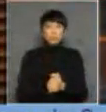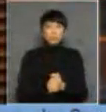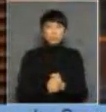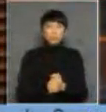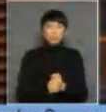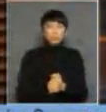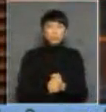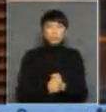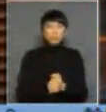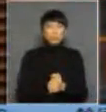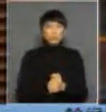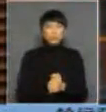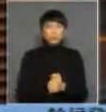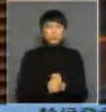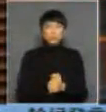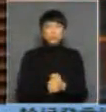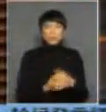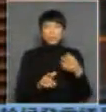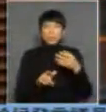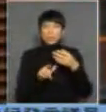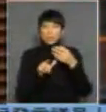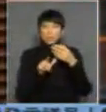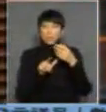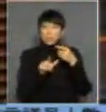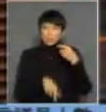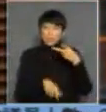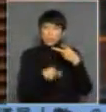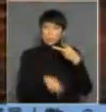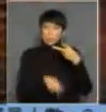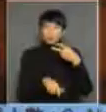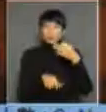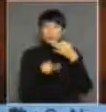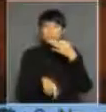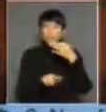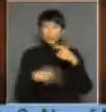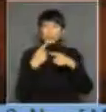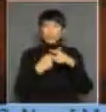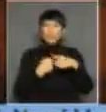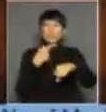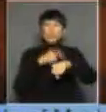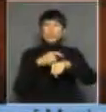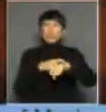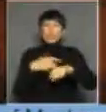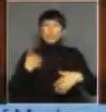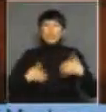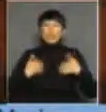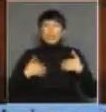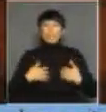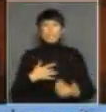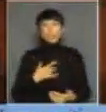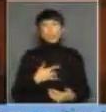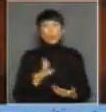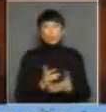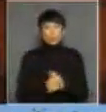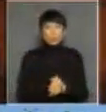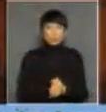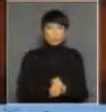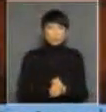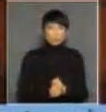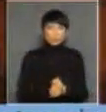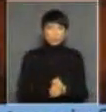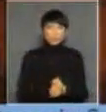二月到三月都是相距一个月而已，有很多事都是欲速则不达，可不可